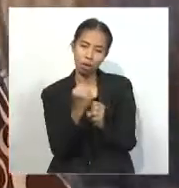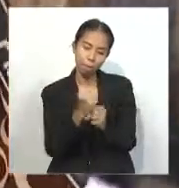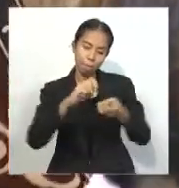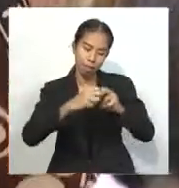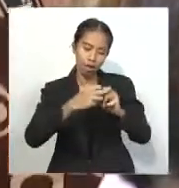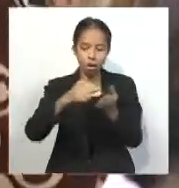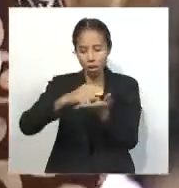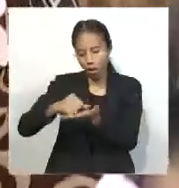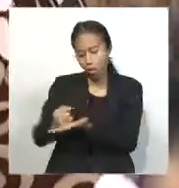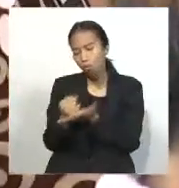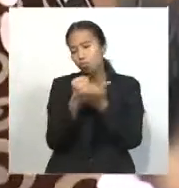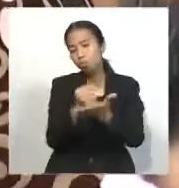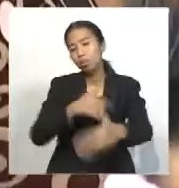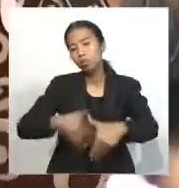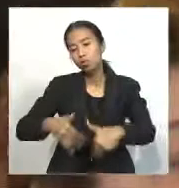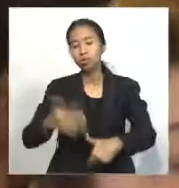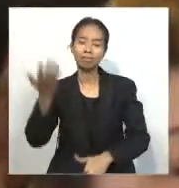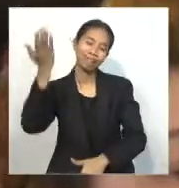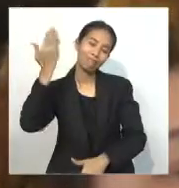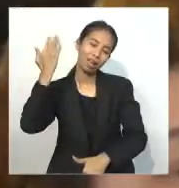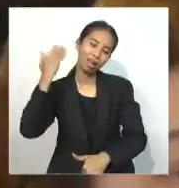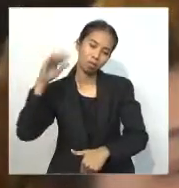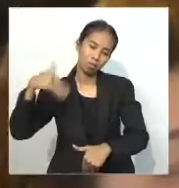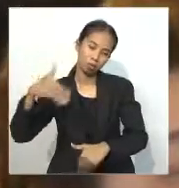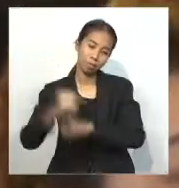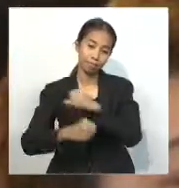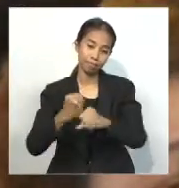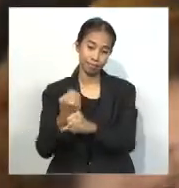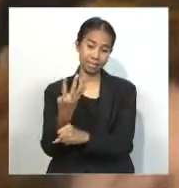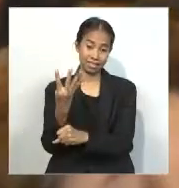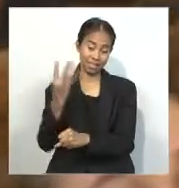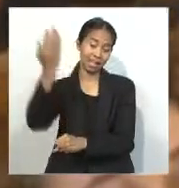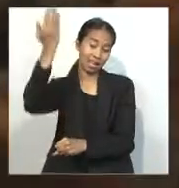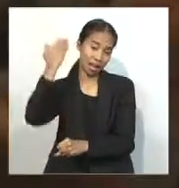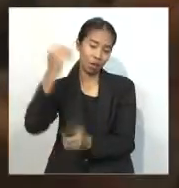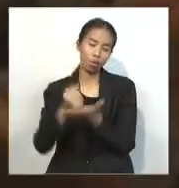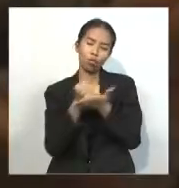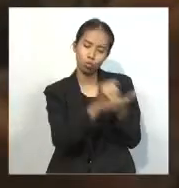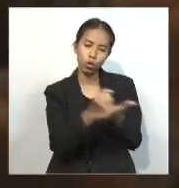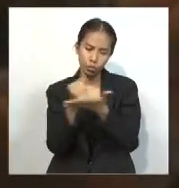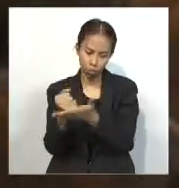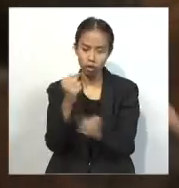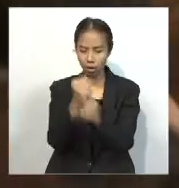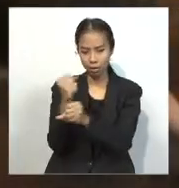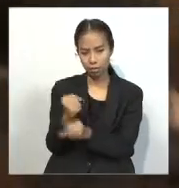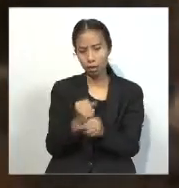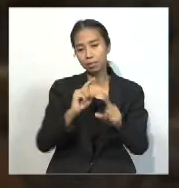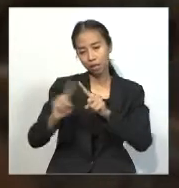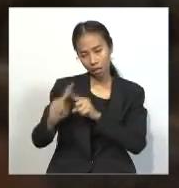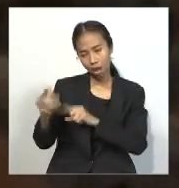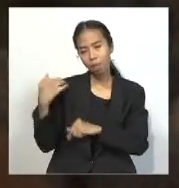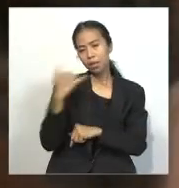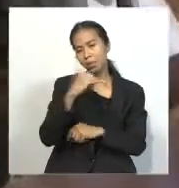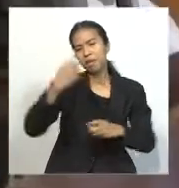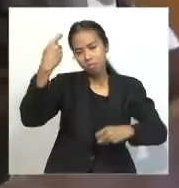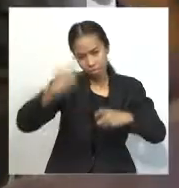ยืนยันว่าตลอด10ปีที่ผ่านมาได้ทำหลายเรื่องซึ่งบางเรื่องยอมรับว่าแก้ไขยากพร้อมกันนี้นายกรัฐมนตรีได้มีการ